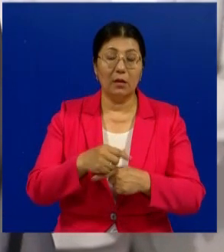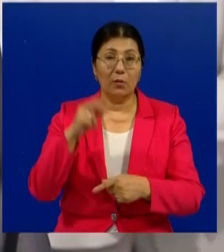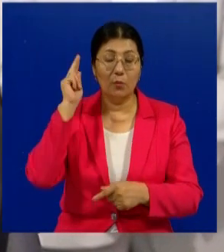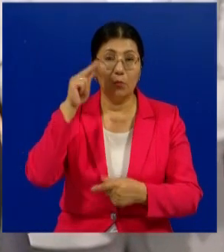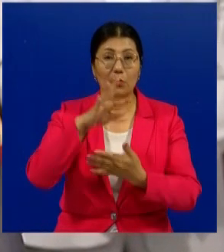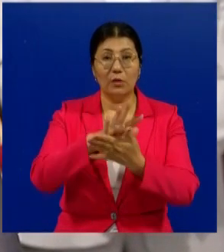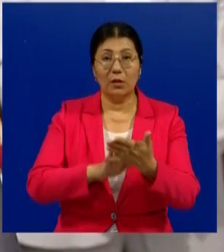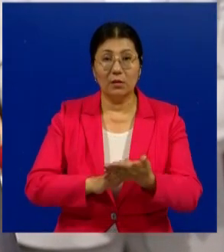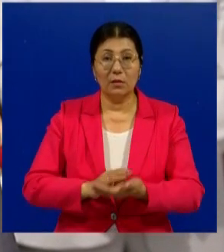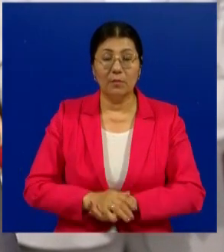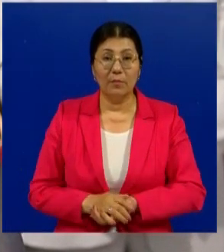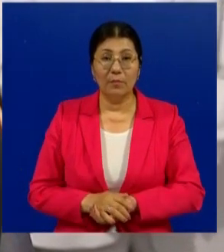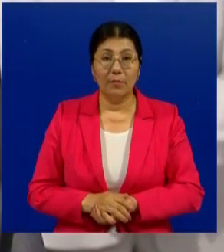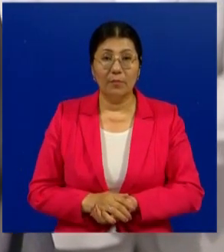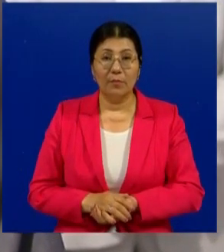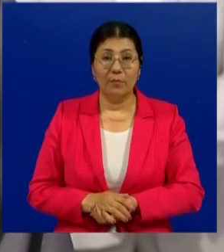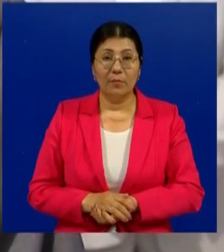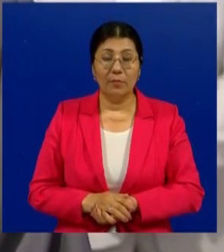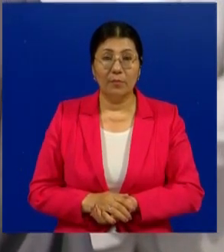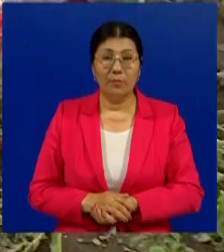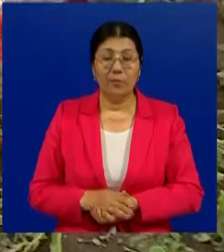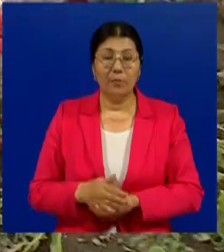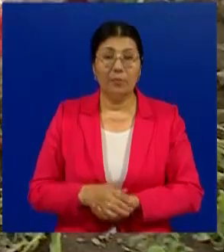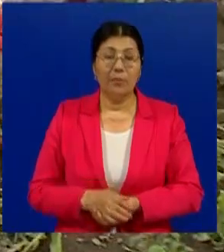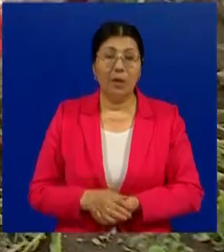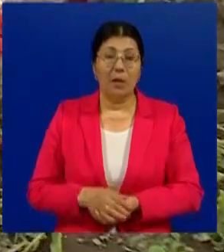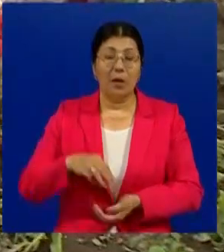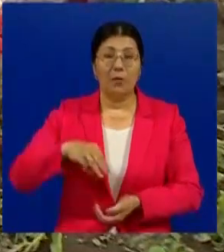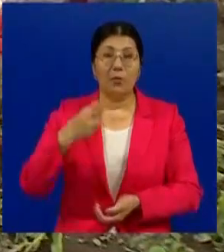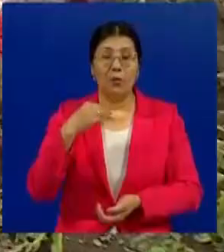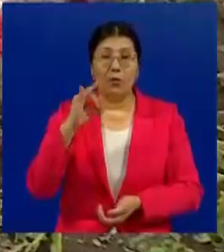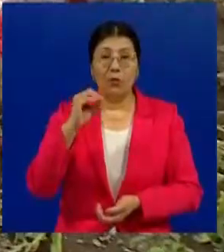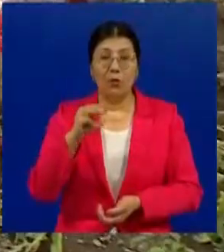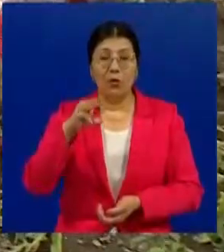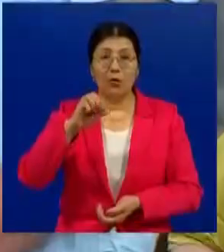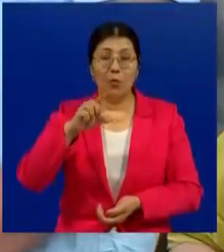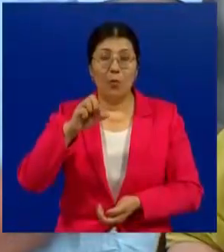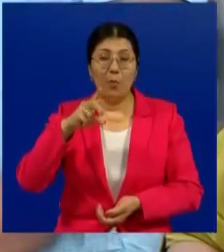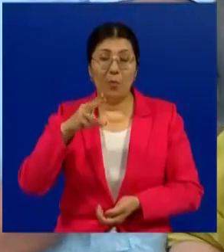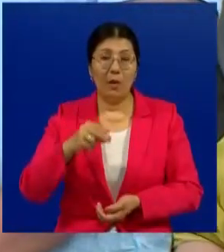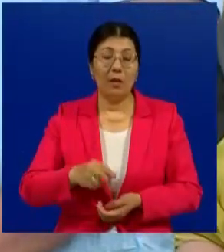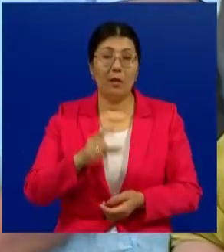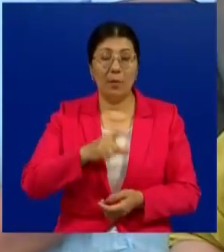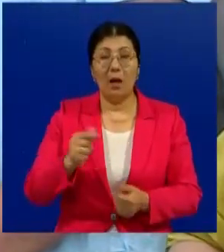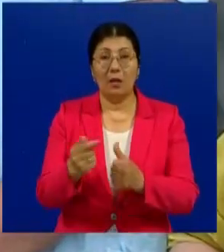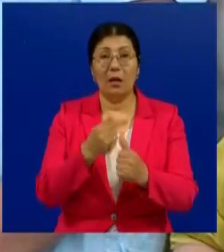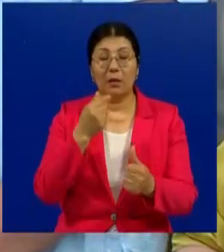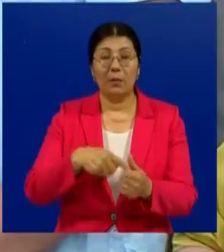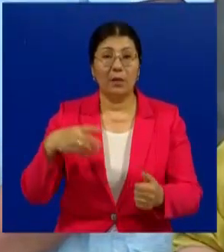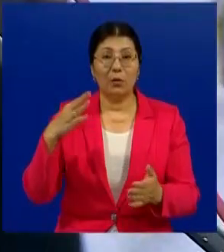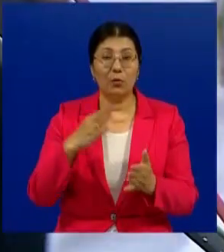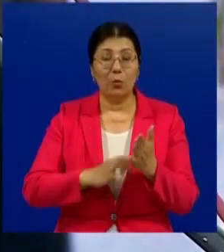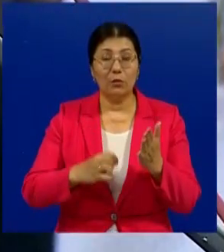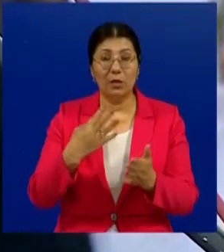сол енді аталарым мырза болсын деп мен. Түйетөбе деп халық қай заманнан бастап атағаны белгісіз. 90-шы жылдары